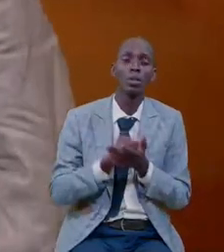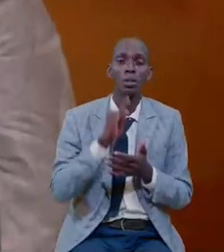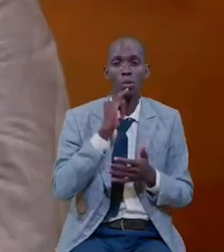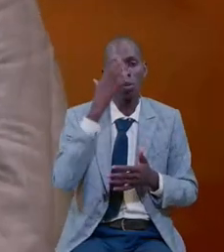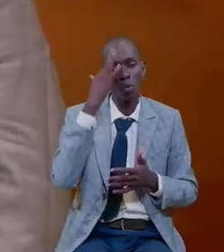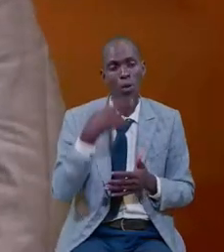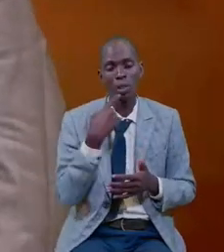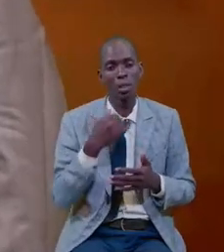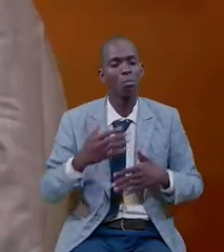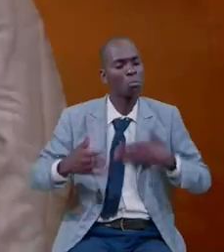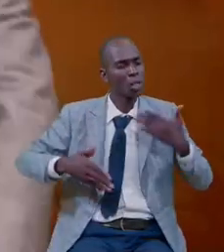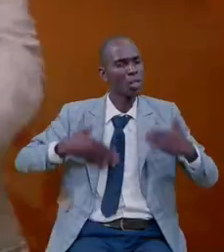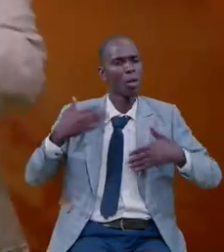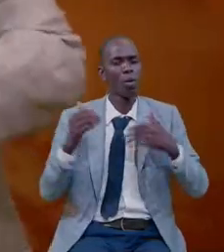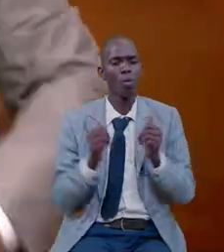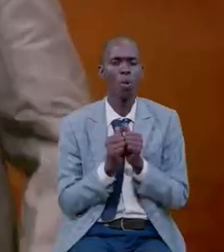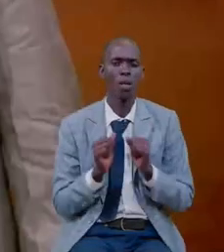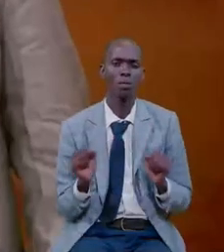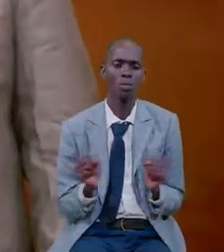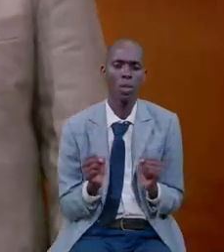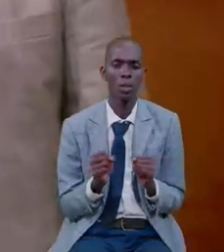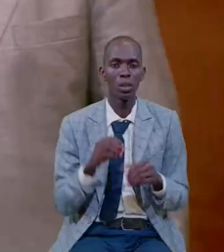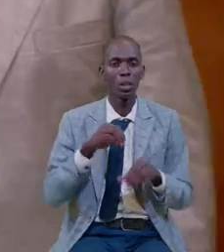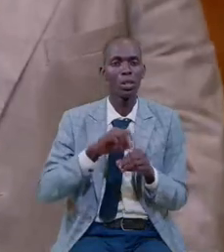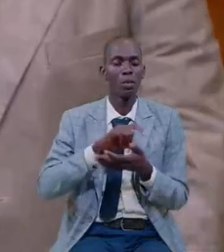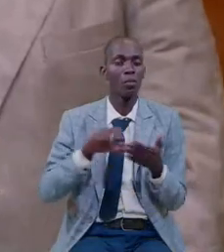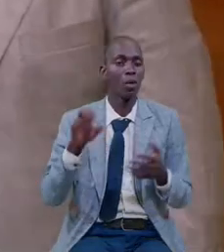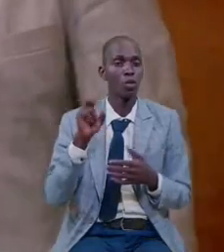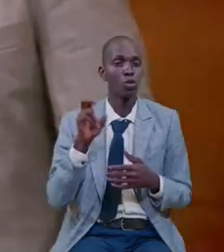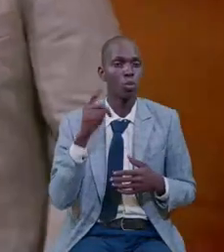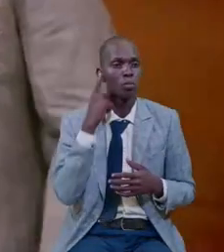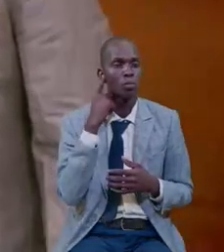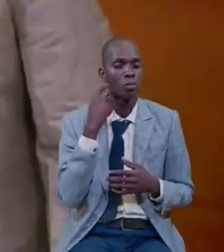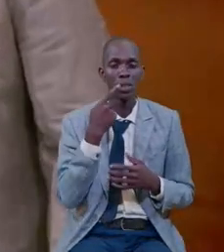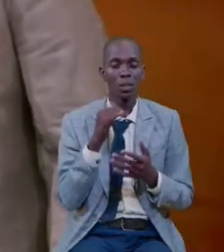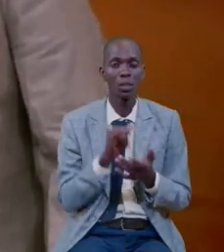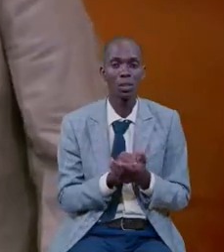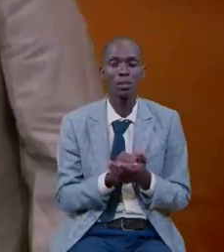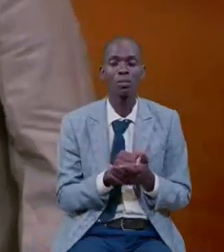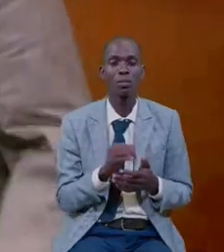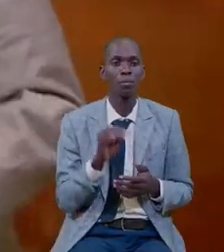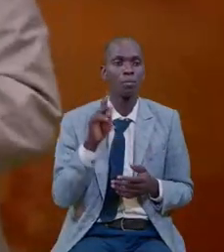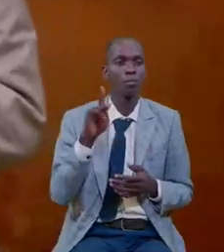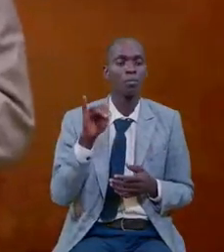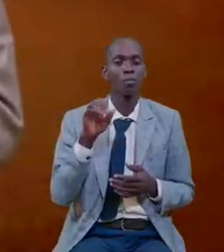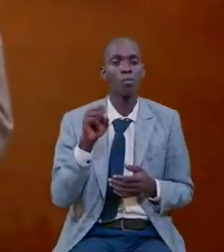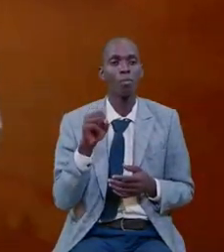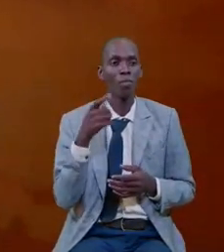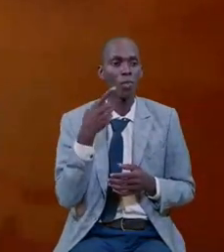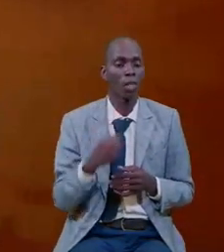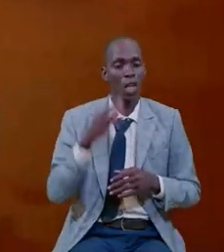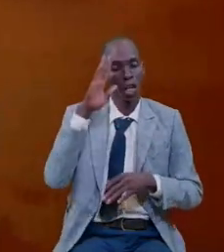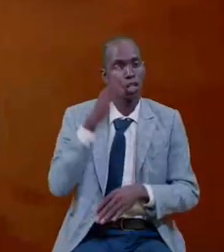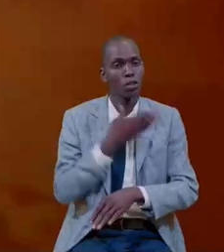tremblement. Verset 12, il dit, baisez le Fils de peur qu'il